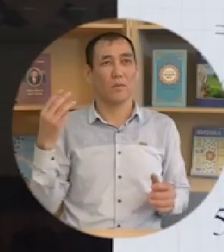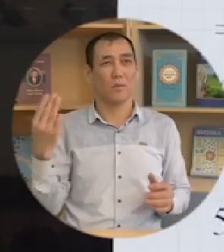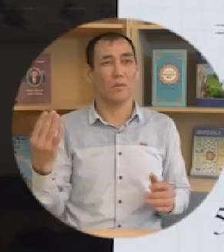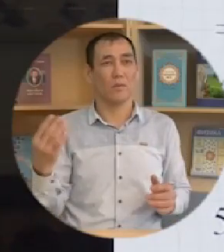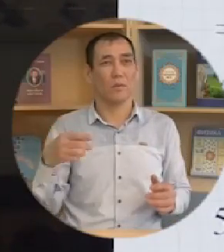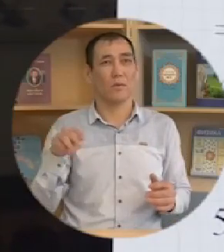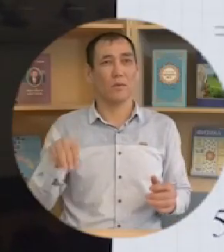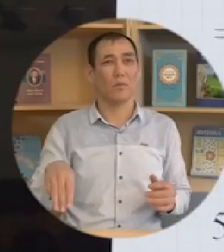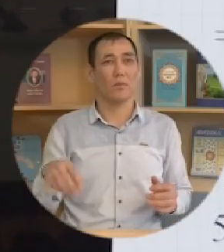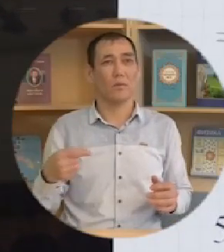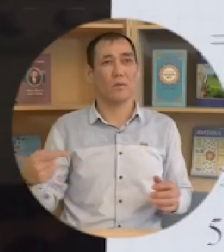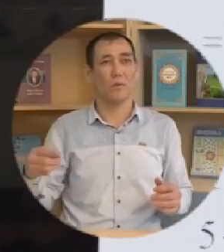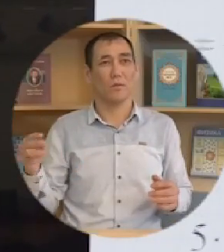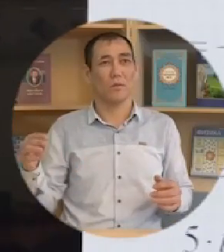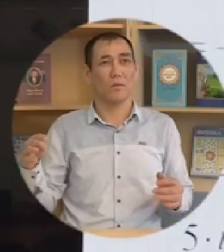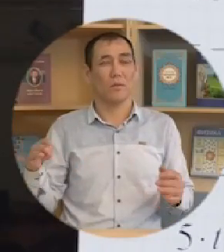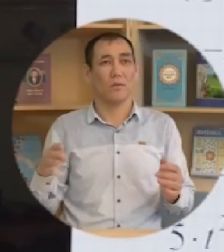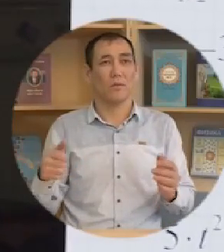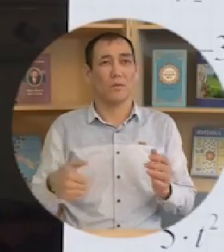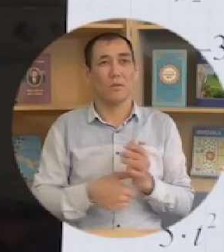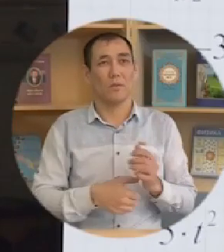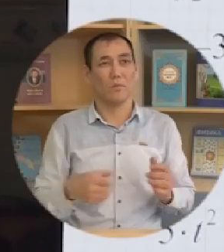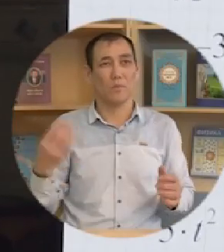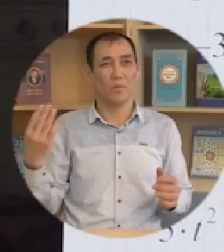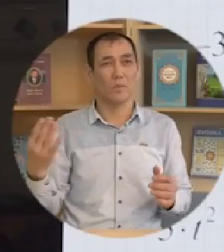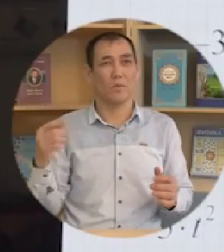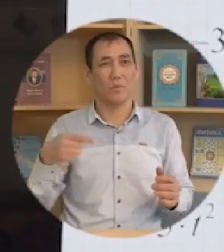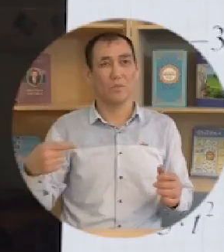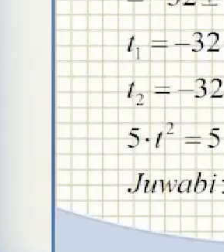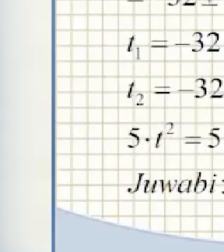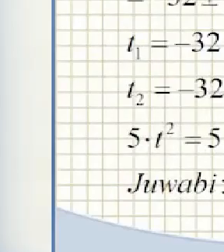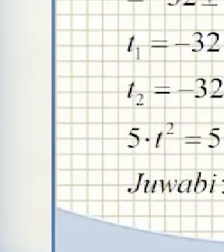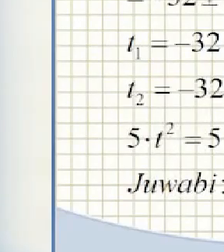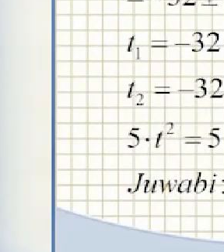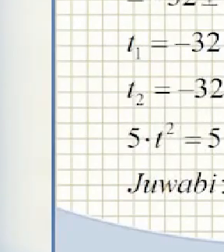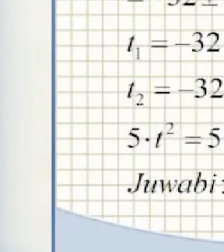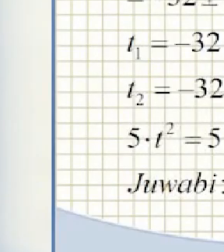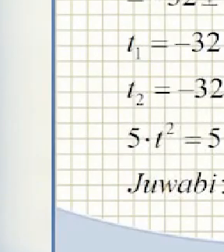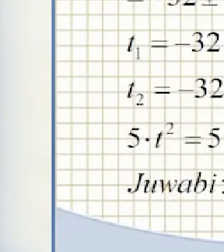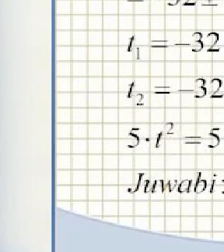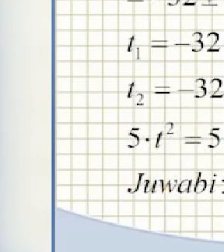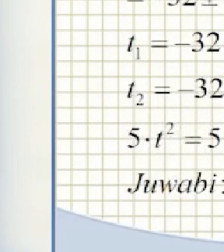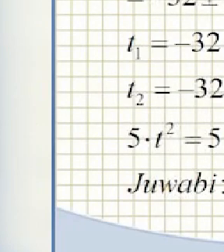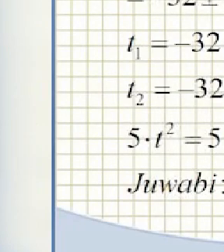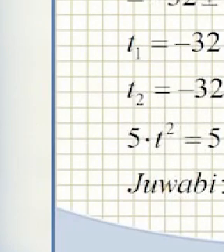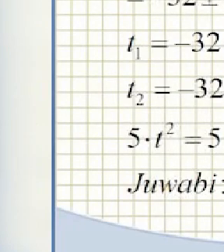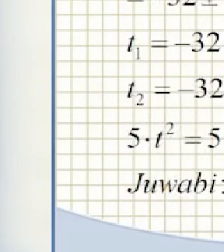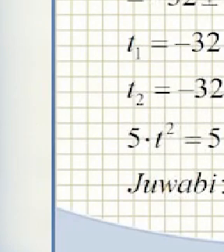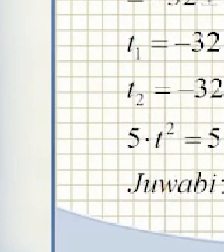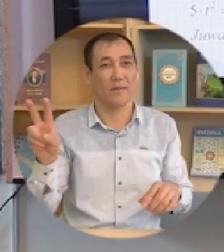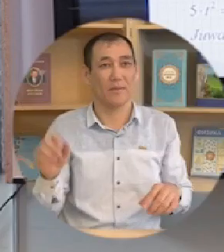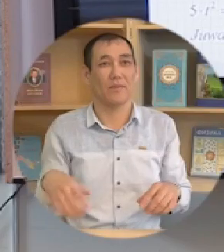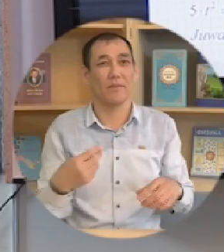көбейтілген 9 тең 0 келтірілген квадрат теңлемеге келтіреміз. Пайда болған квадрат